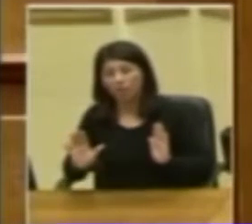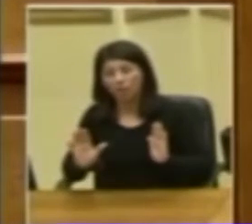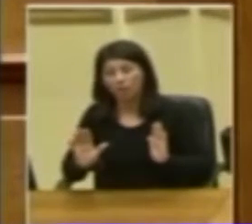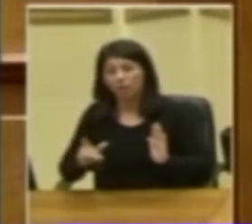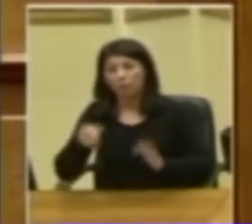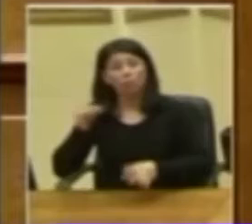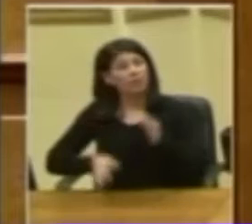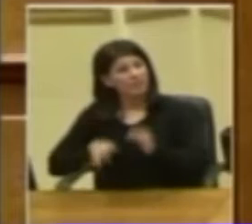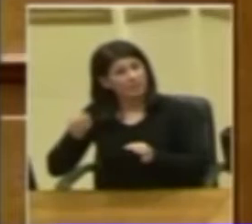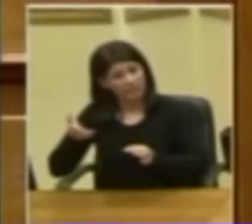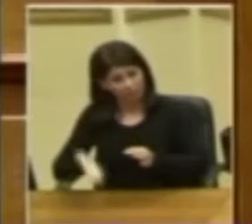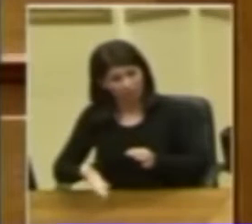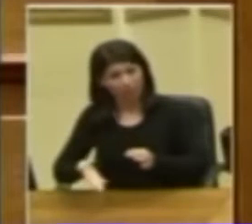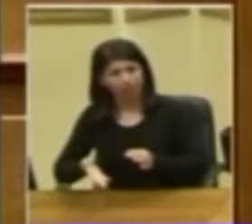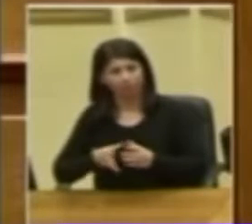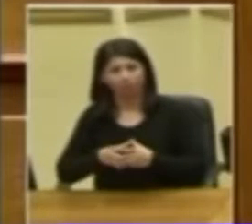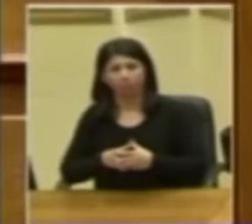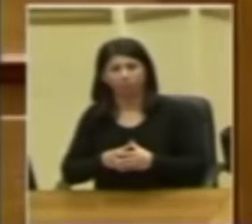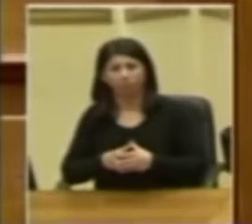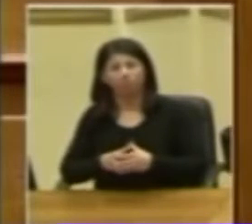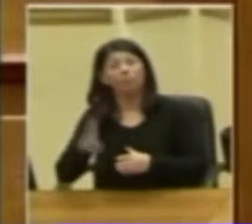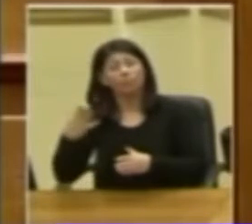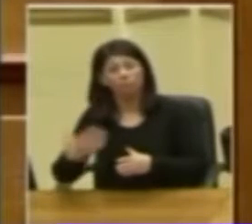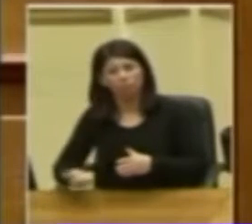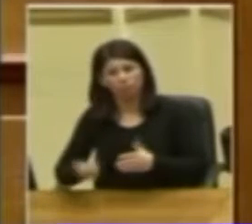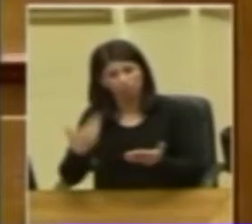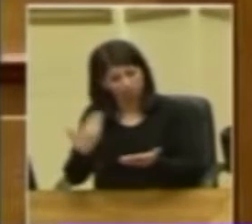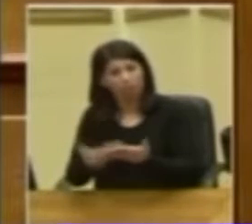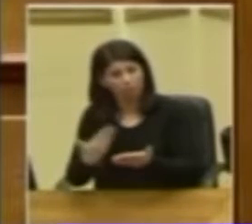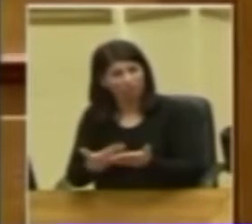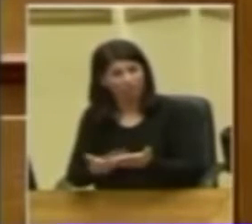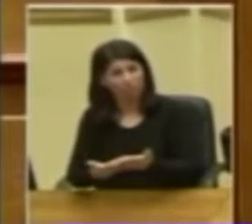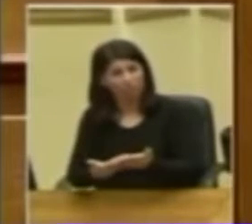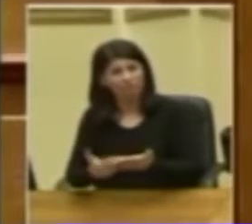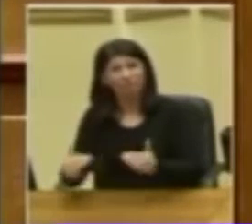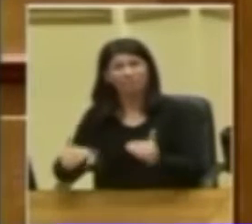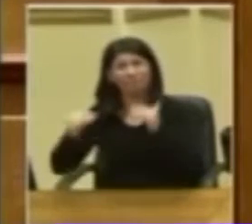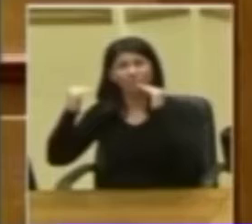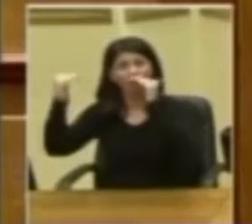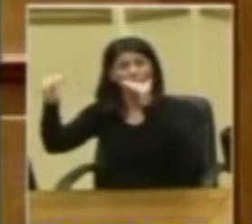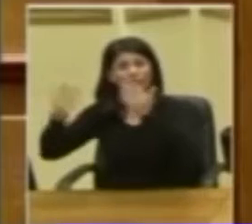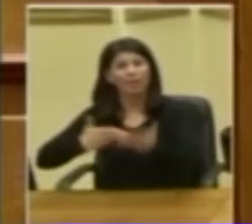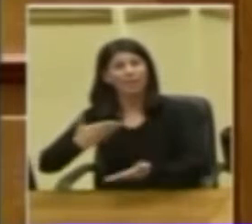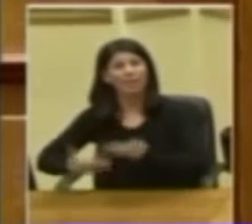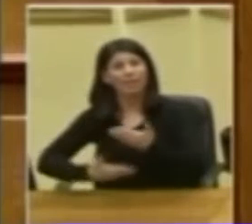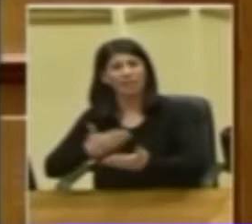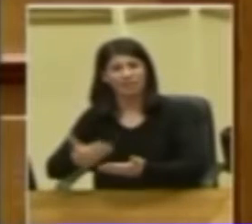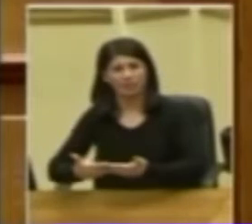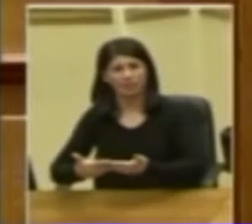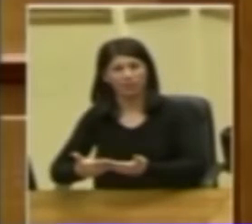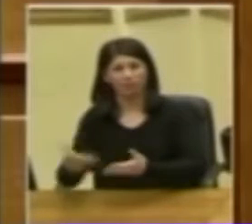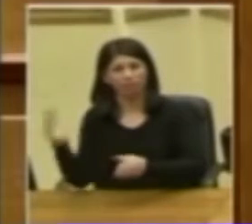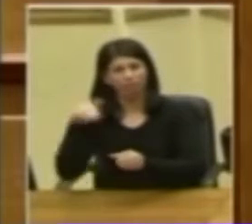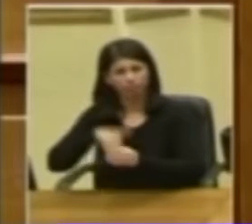συζήτηση αυτή, που αποτελεί κατά τεκμήριο την κορυφαία διαδικασία στην οποία